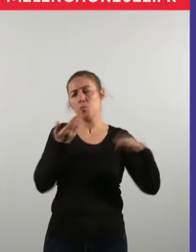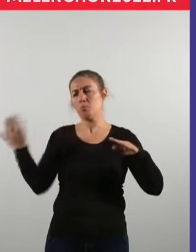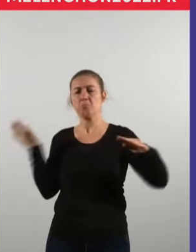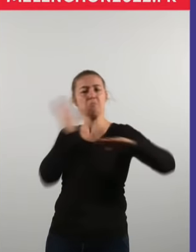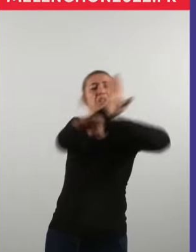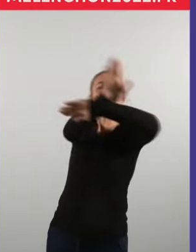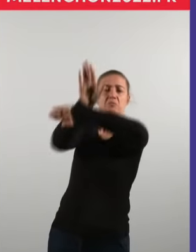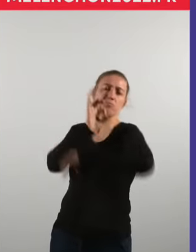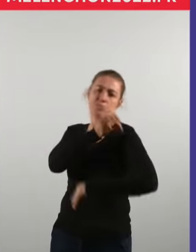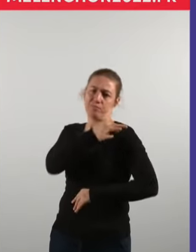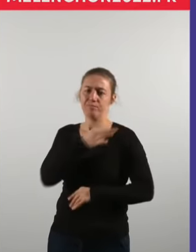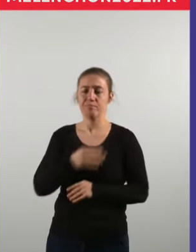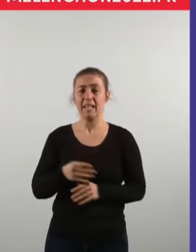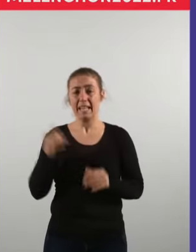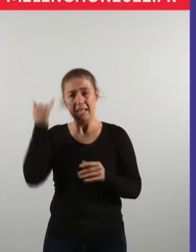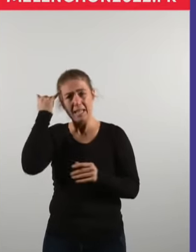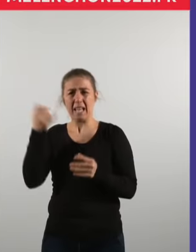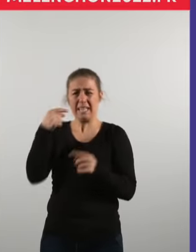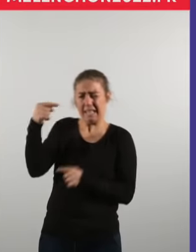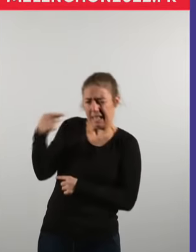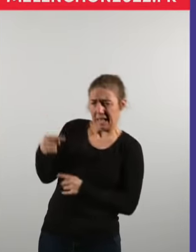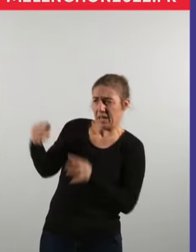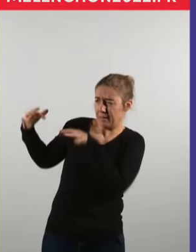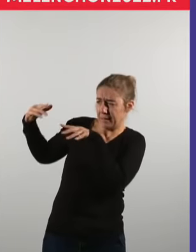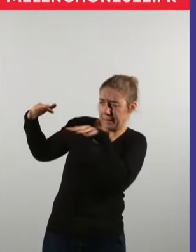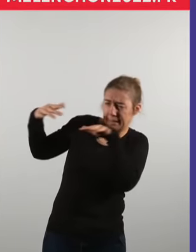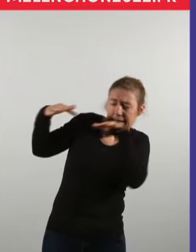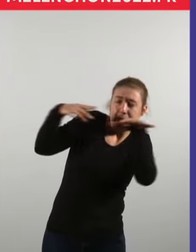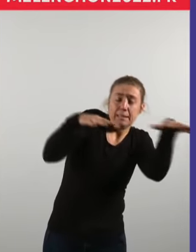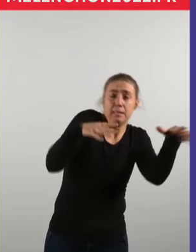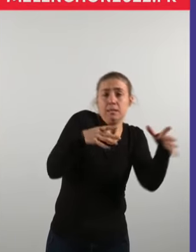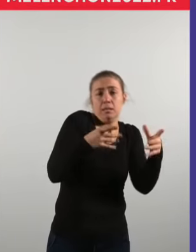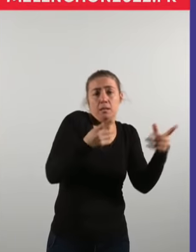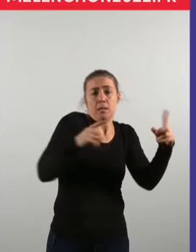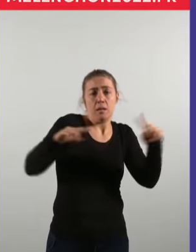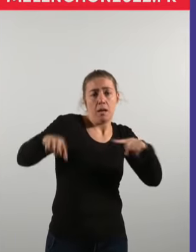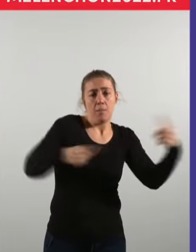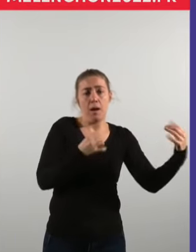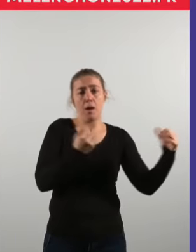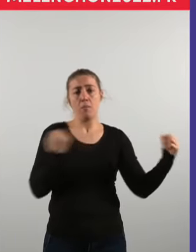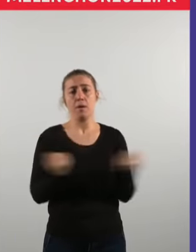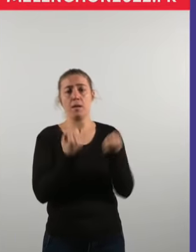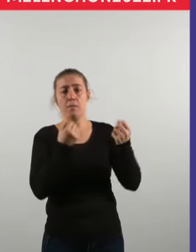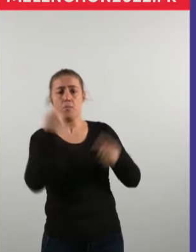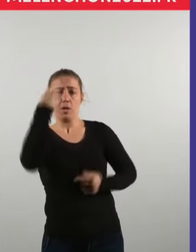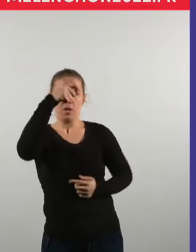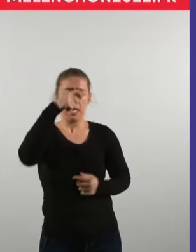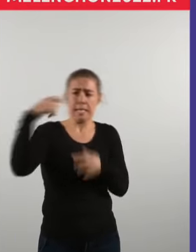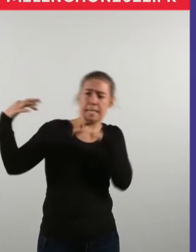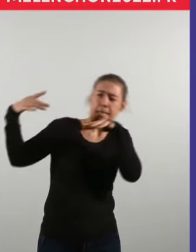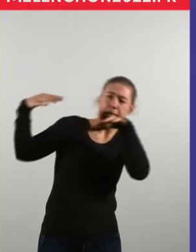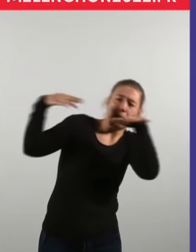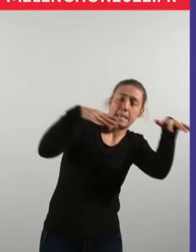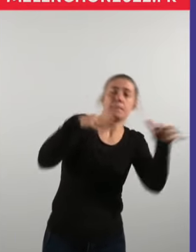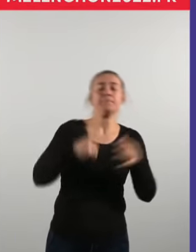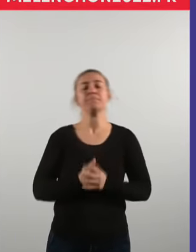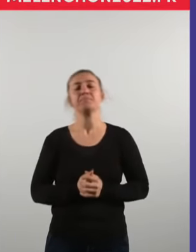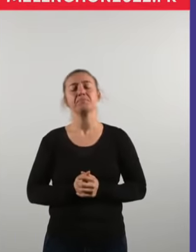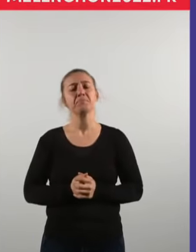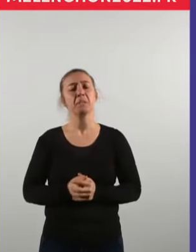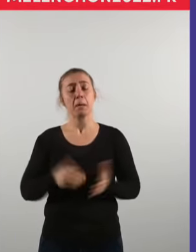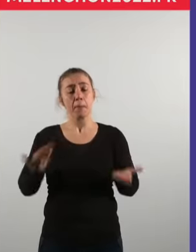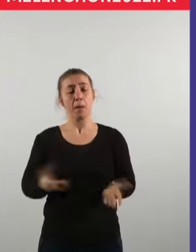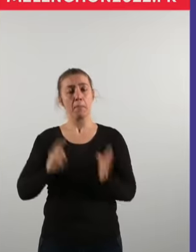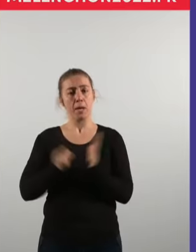Ces idées nauséabondes saturent encore une fois cette présidentielle. Alors c'est dans ce moment particulier où un président